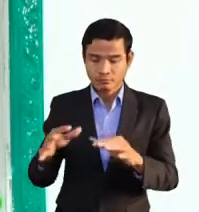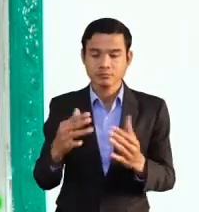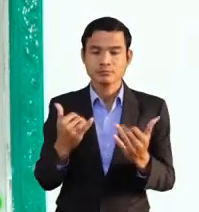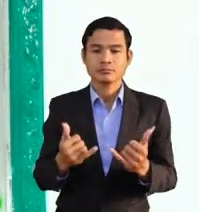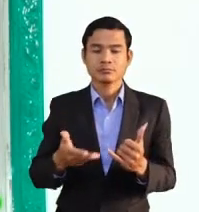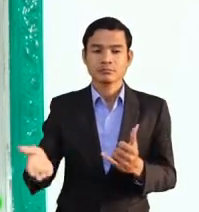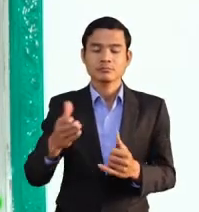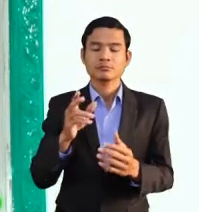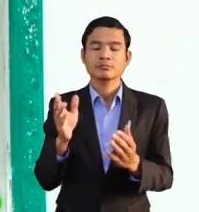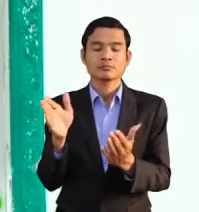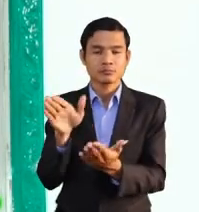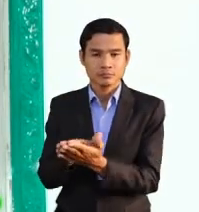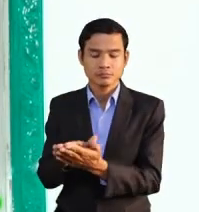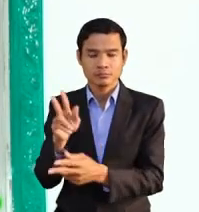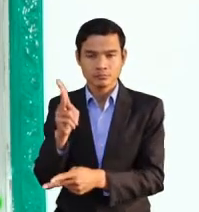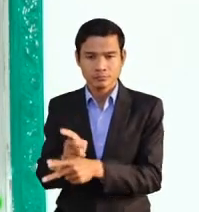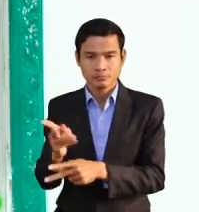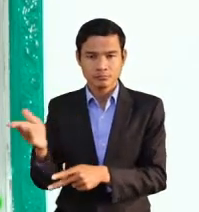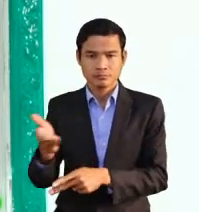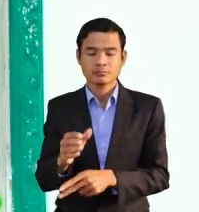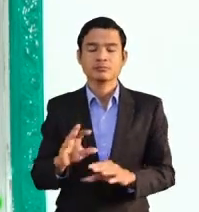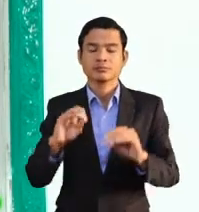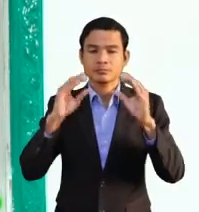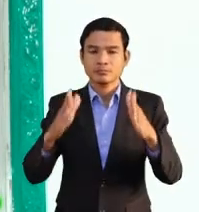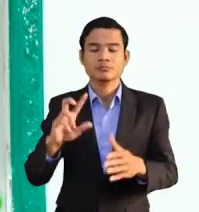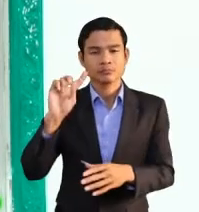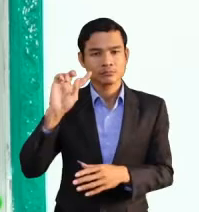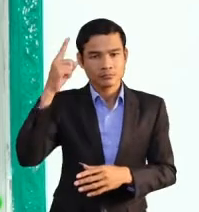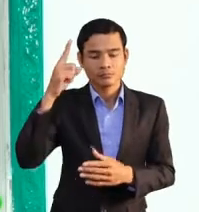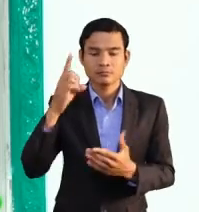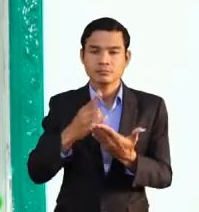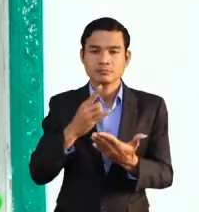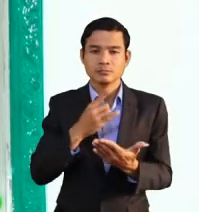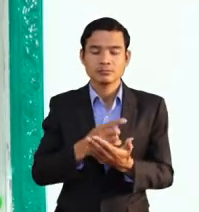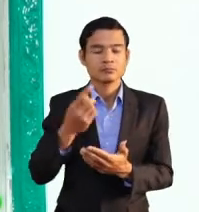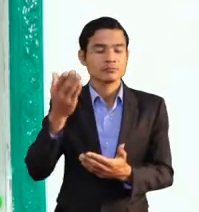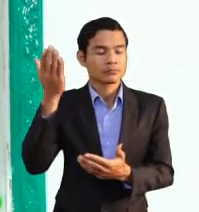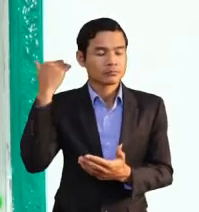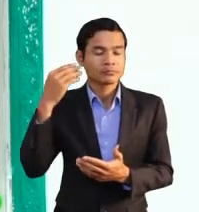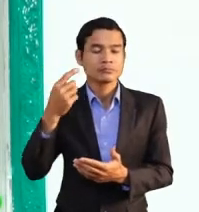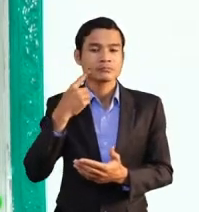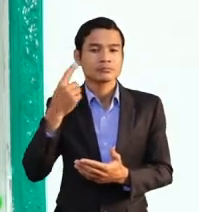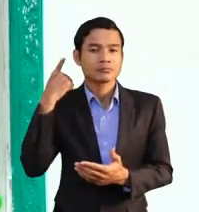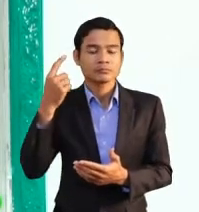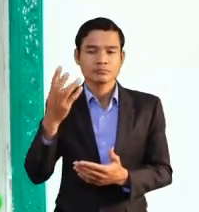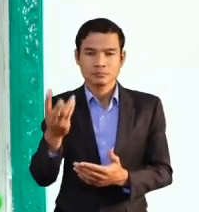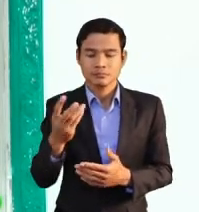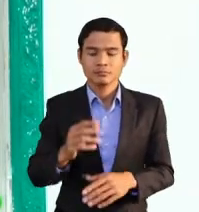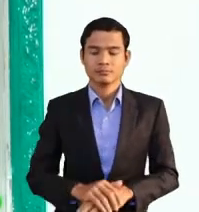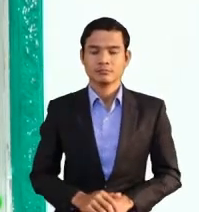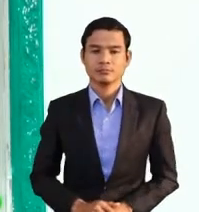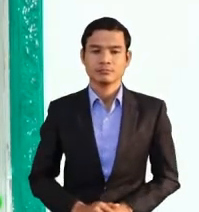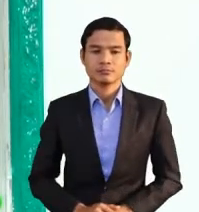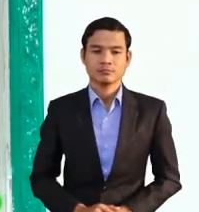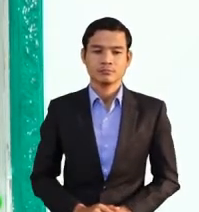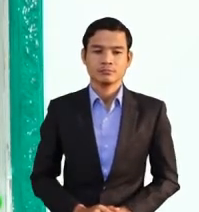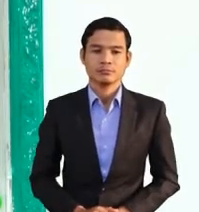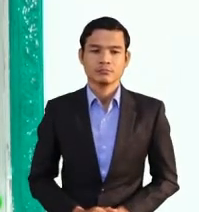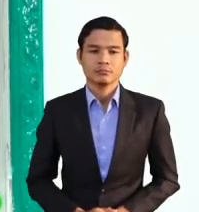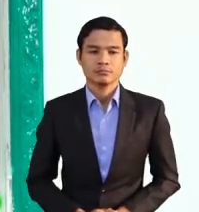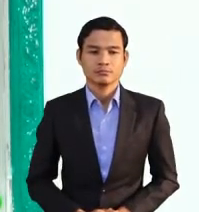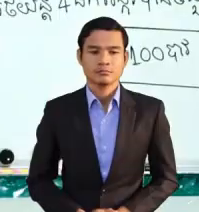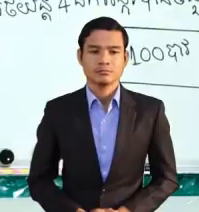con bật sự phờ tục tới. Chà, nè cứ xong rùm lực bì mê riêng hai môn tịch. Nè con á.